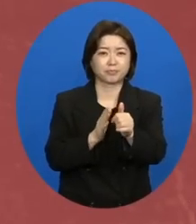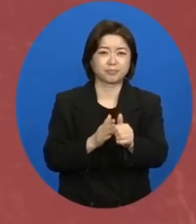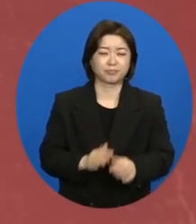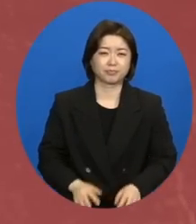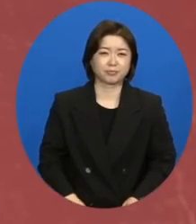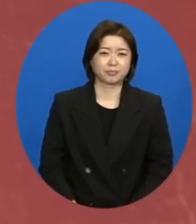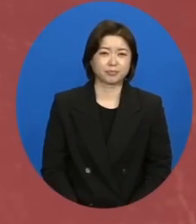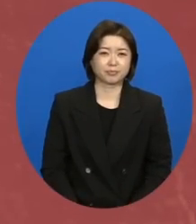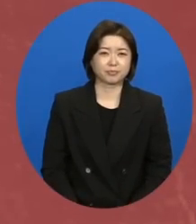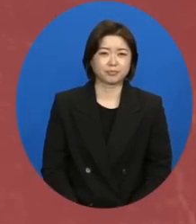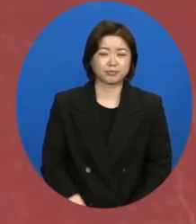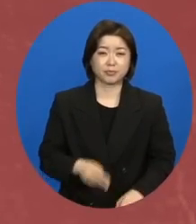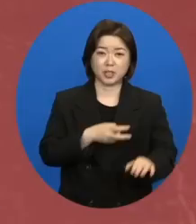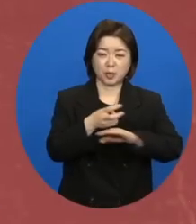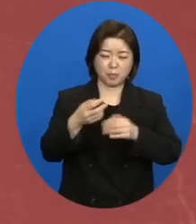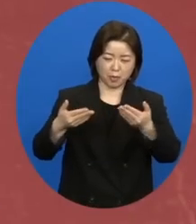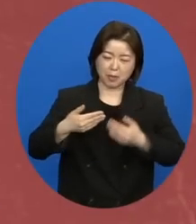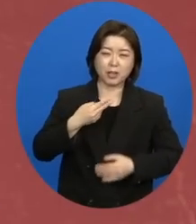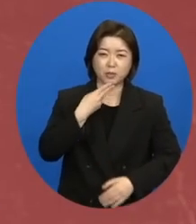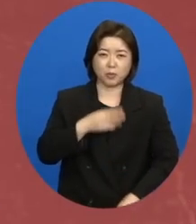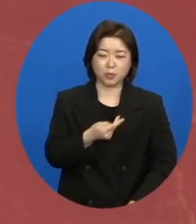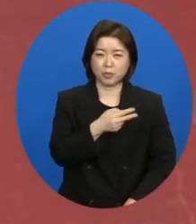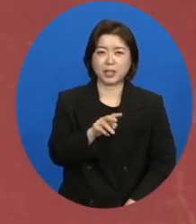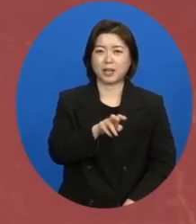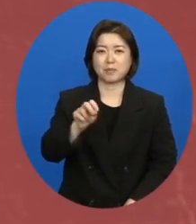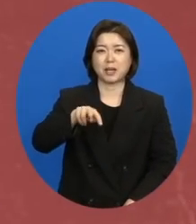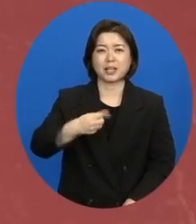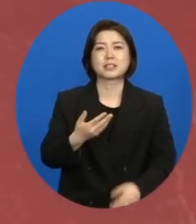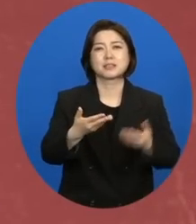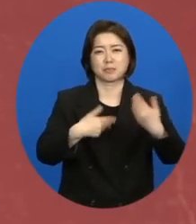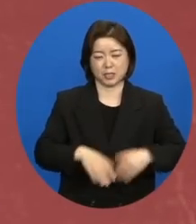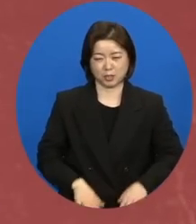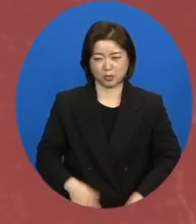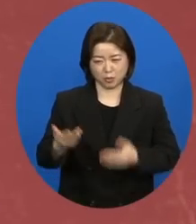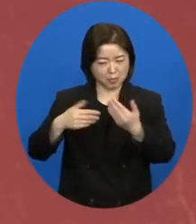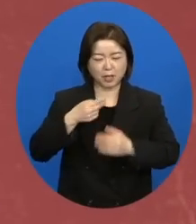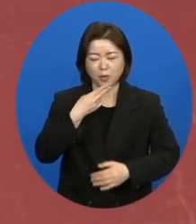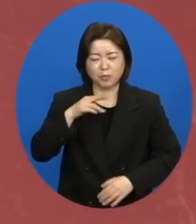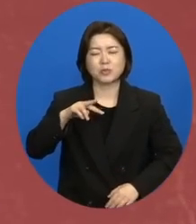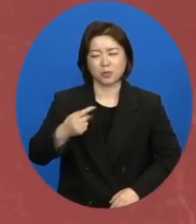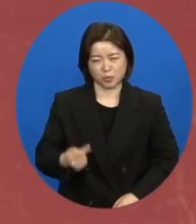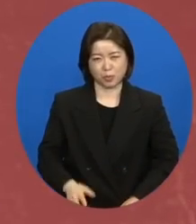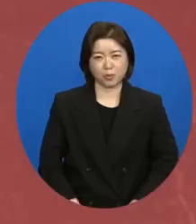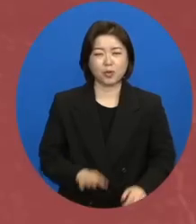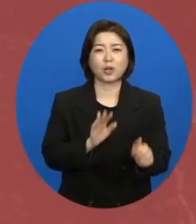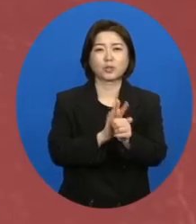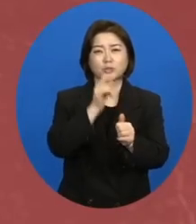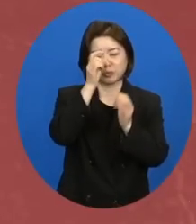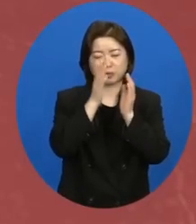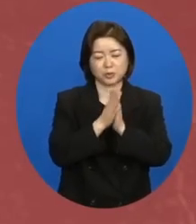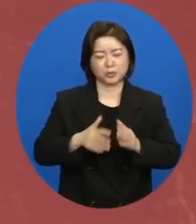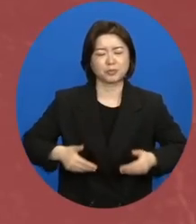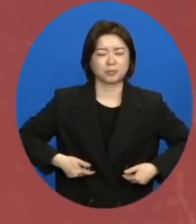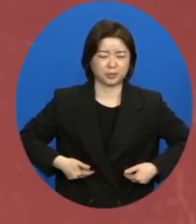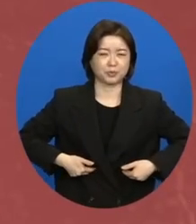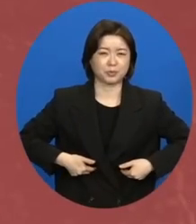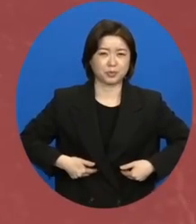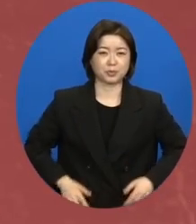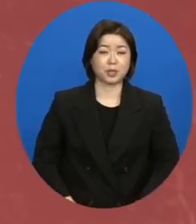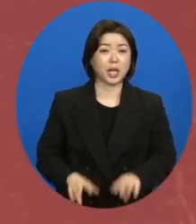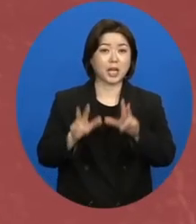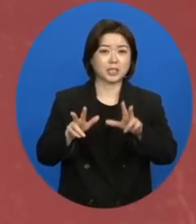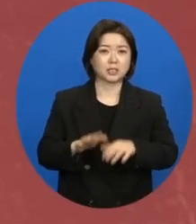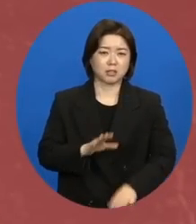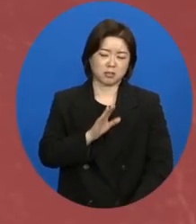뭐 버스 안 받고 다마스 받을지라도 또 못 받아도 중보기도 해야 돼요. 지금